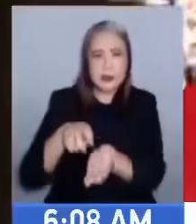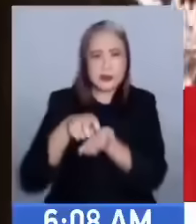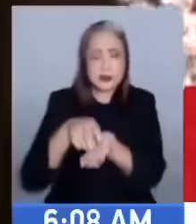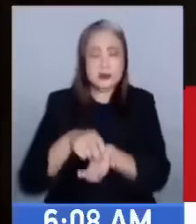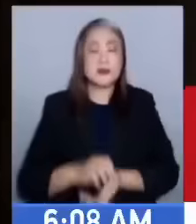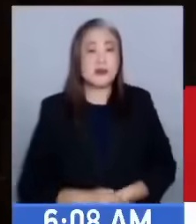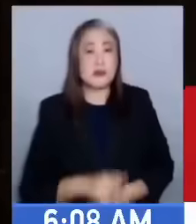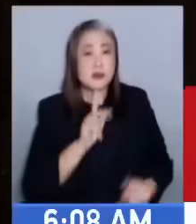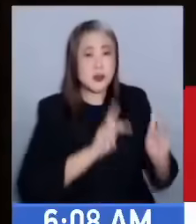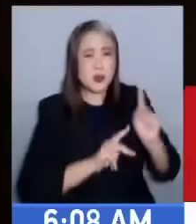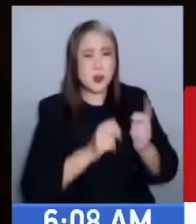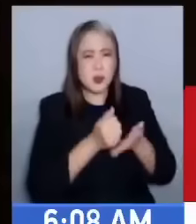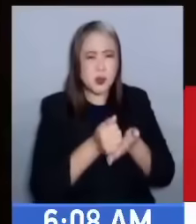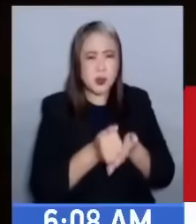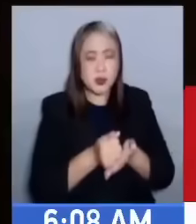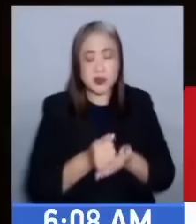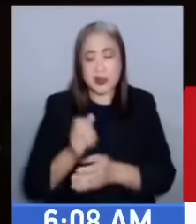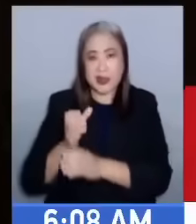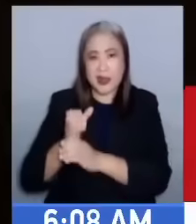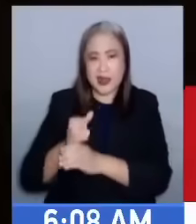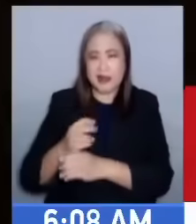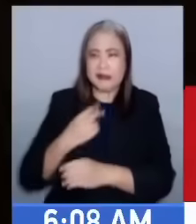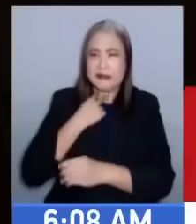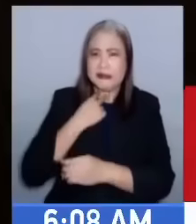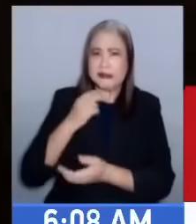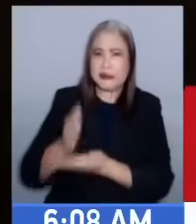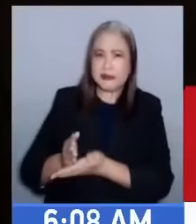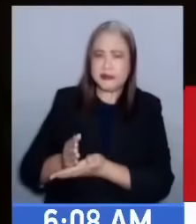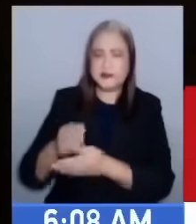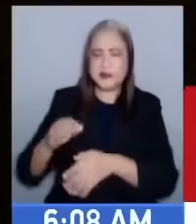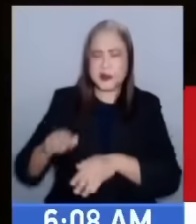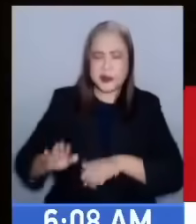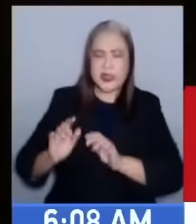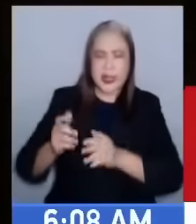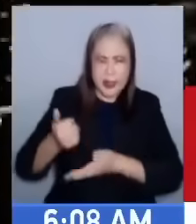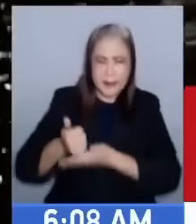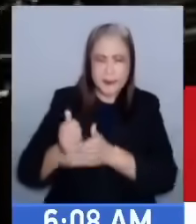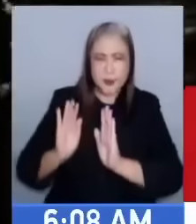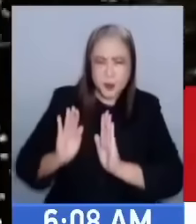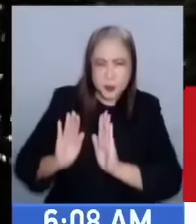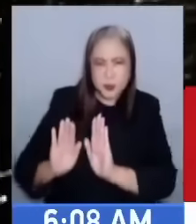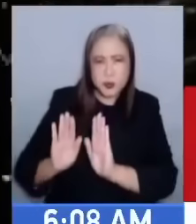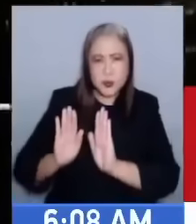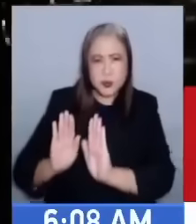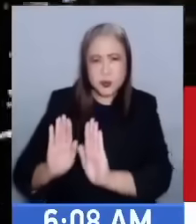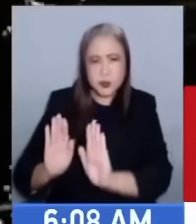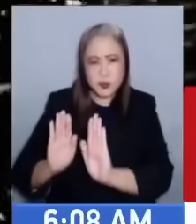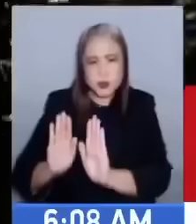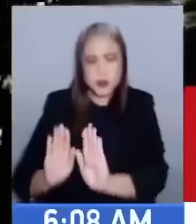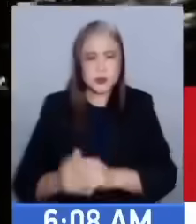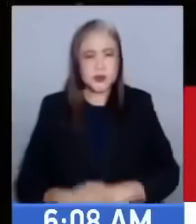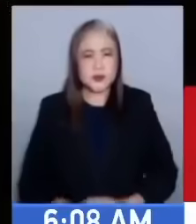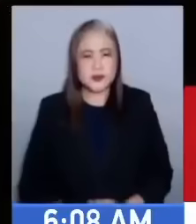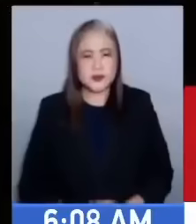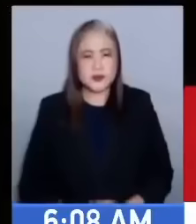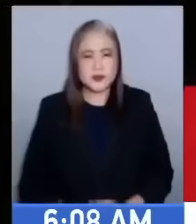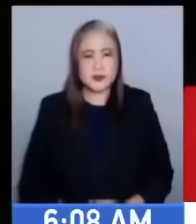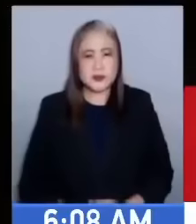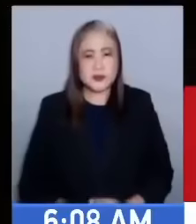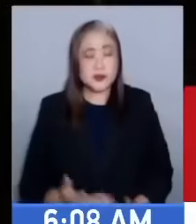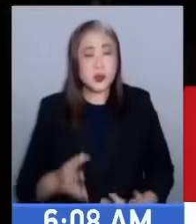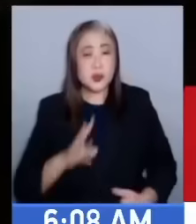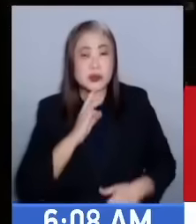ng kotse na tumirik sa gitna ng baha sa biyak na bato Street sa Barangay Sto Domingo abot binti ang tubig kaya